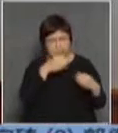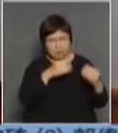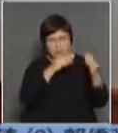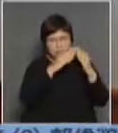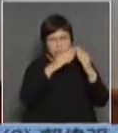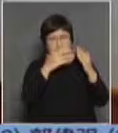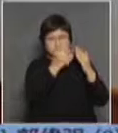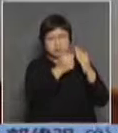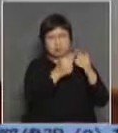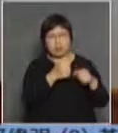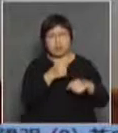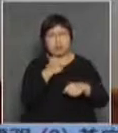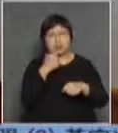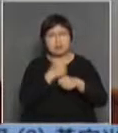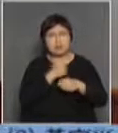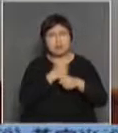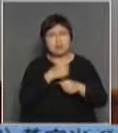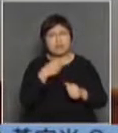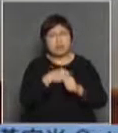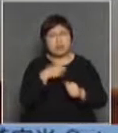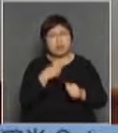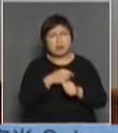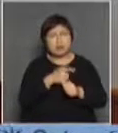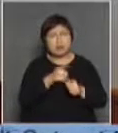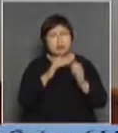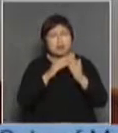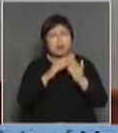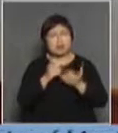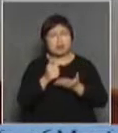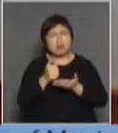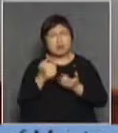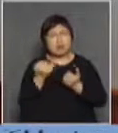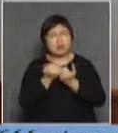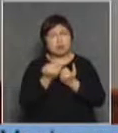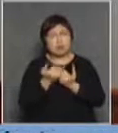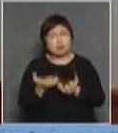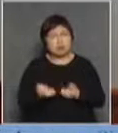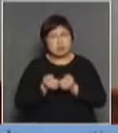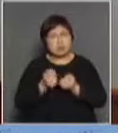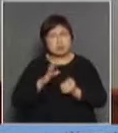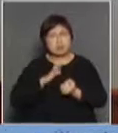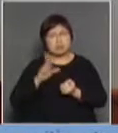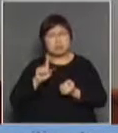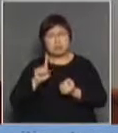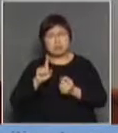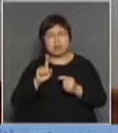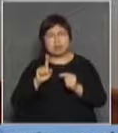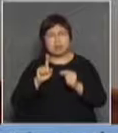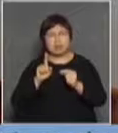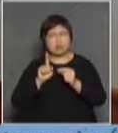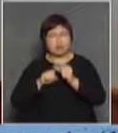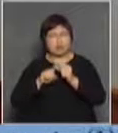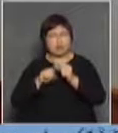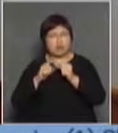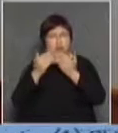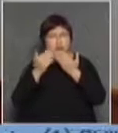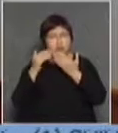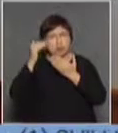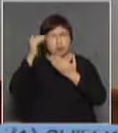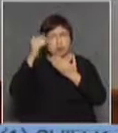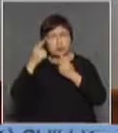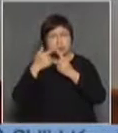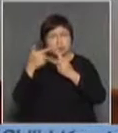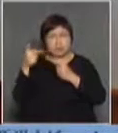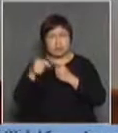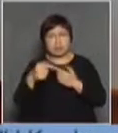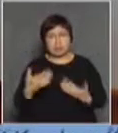職訓局的收生情況，職訓局說由於高中人數下降，估計在今個學